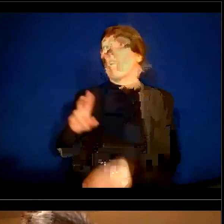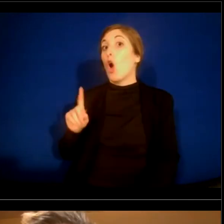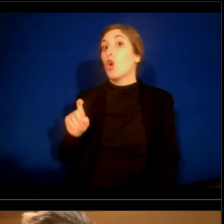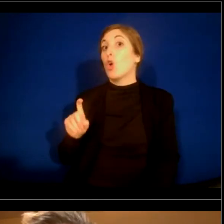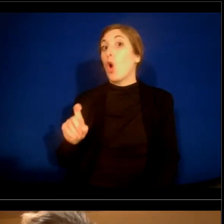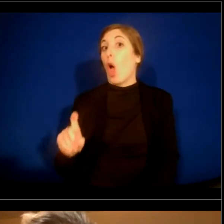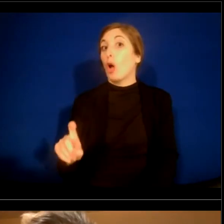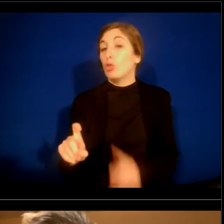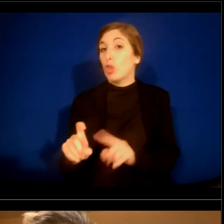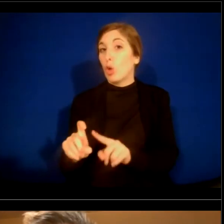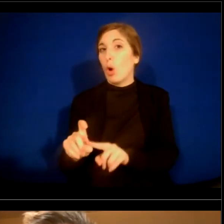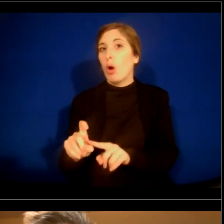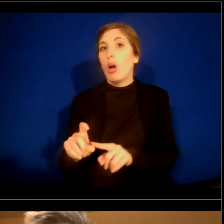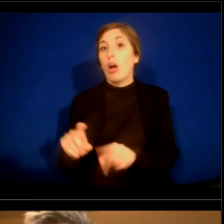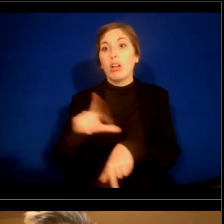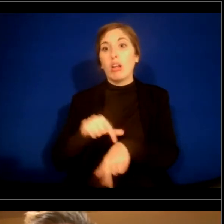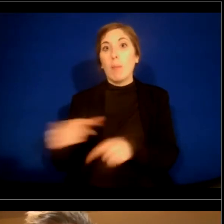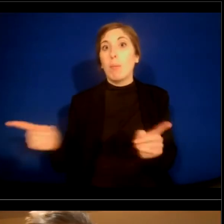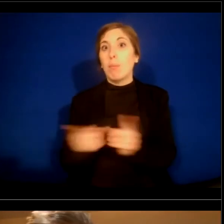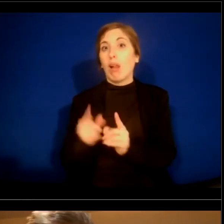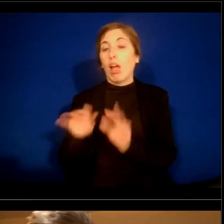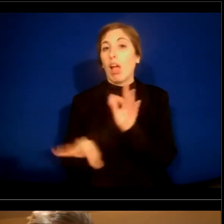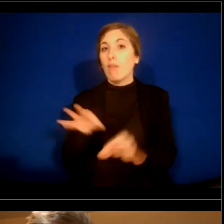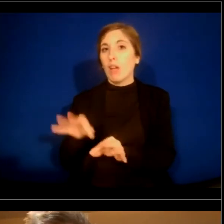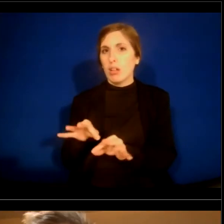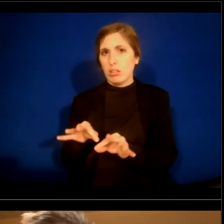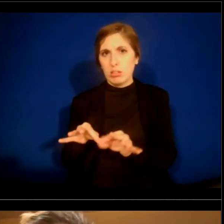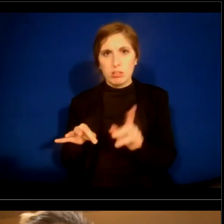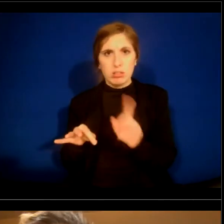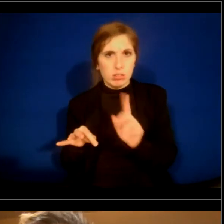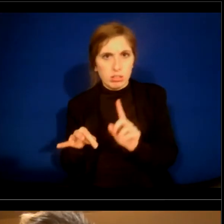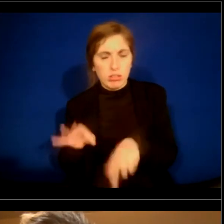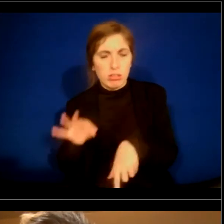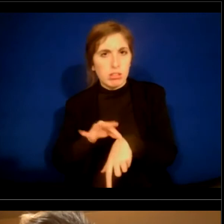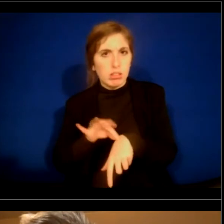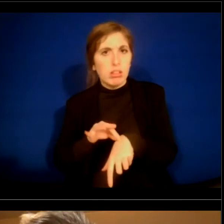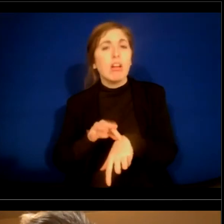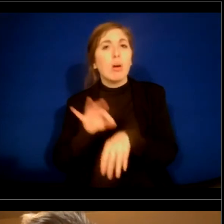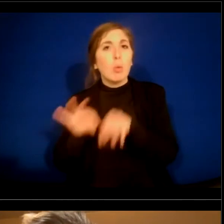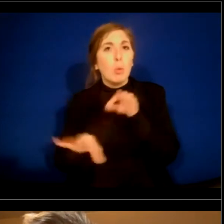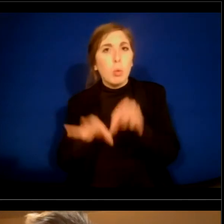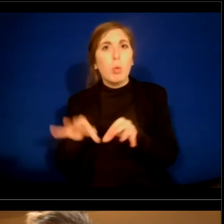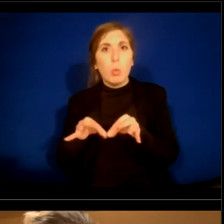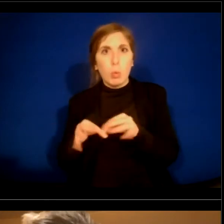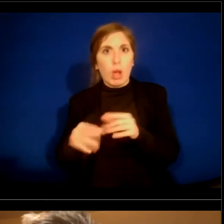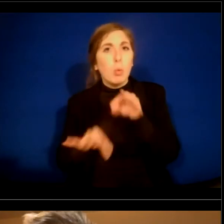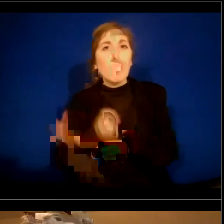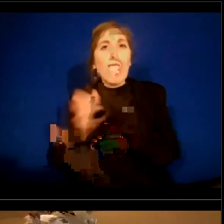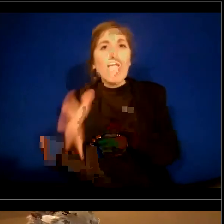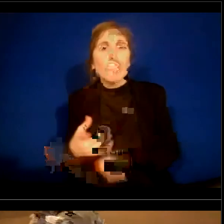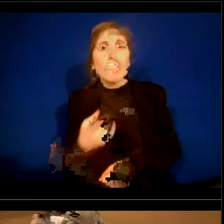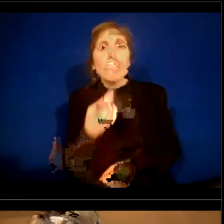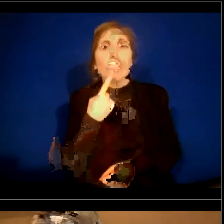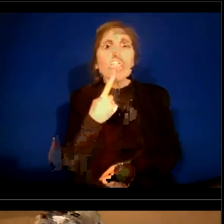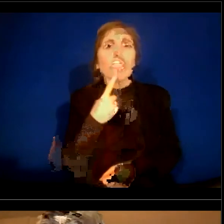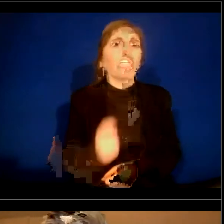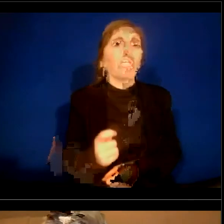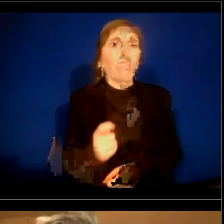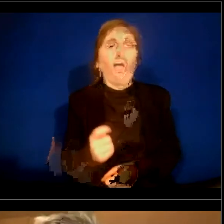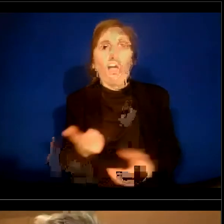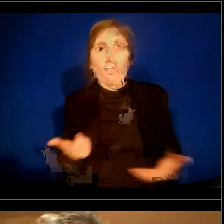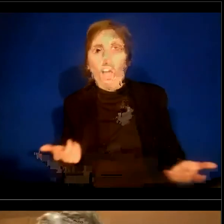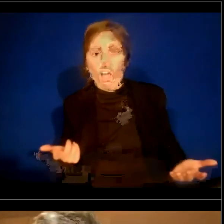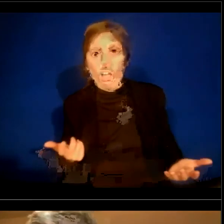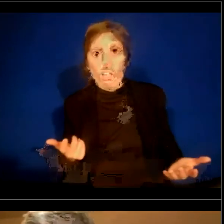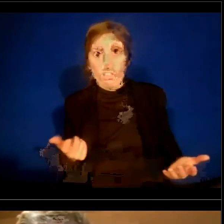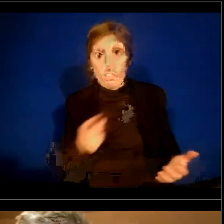insomma, contezza di quante saranno, fenomeni molto più semplici, non è che le emergenze in questo momento delle